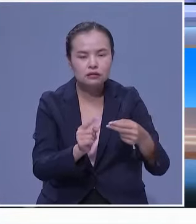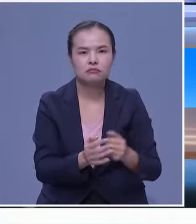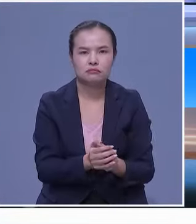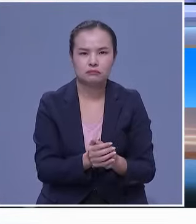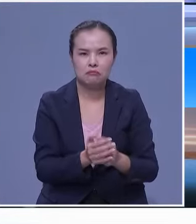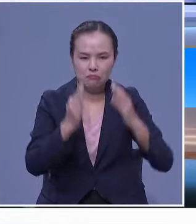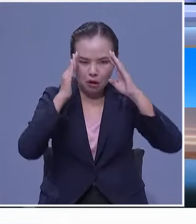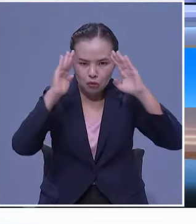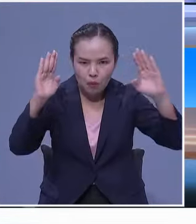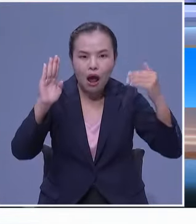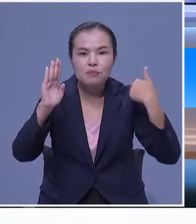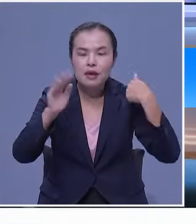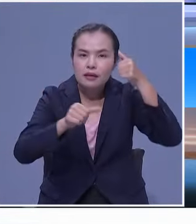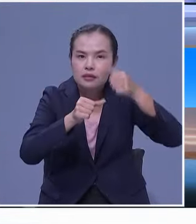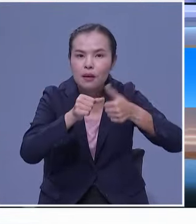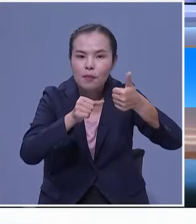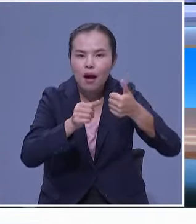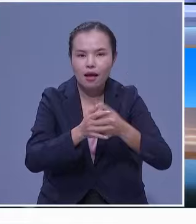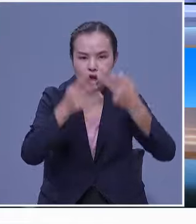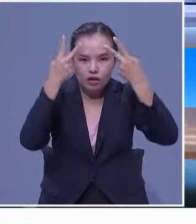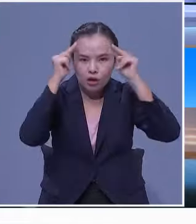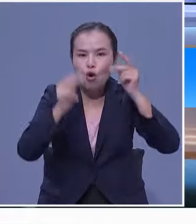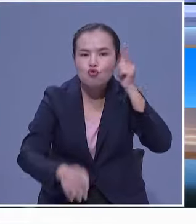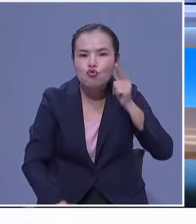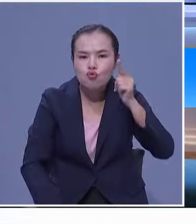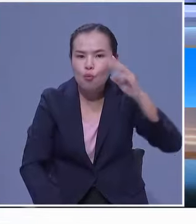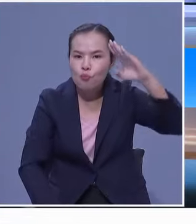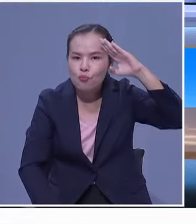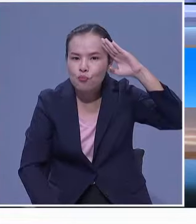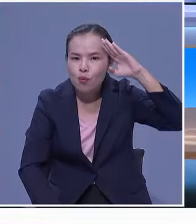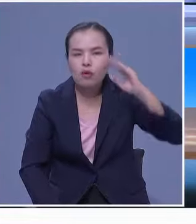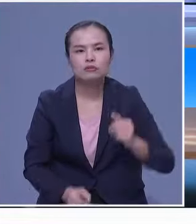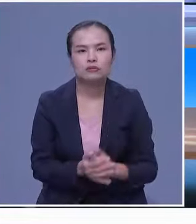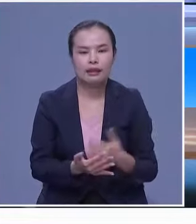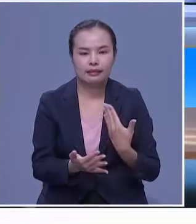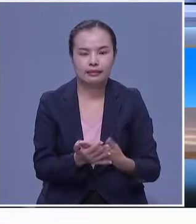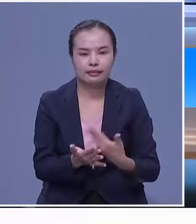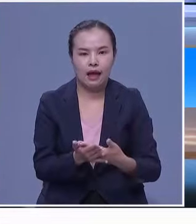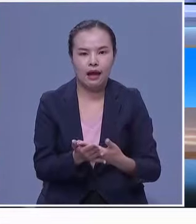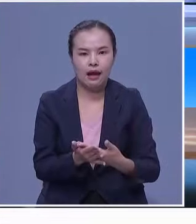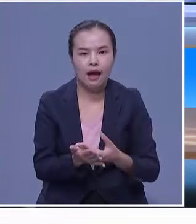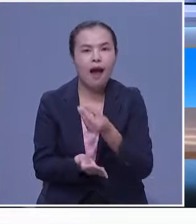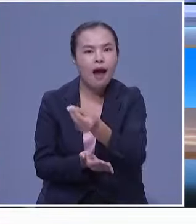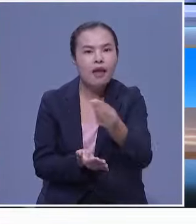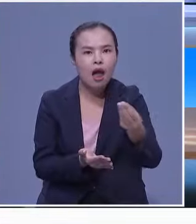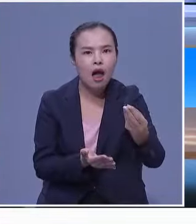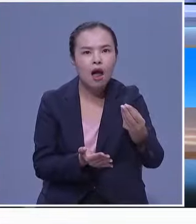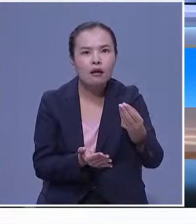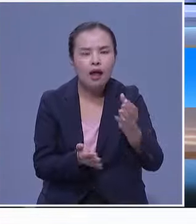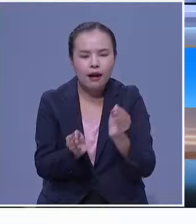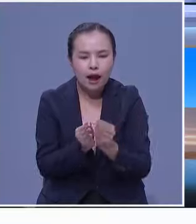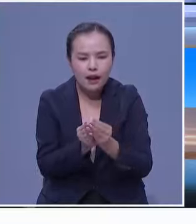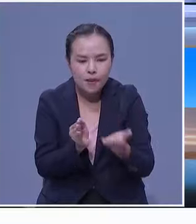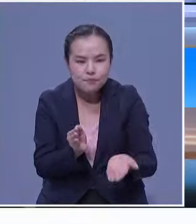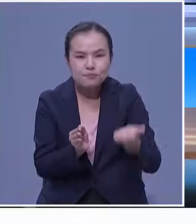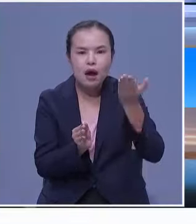ทเรียนเกิดขึ้นนะอย ่ างจำได้ไหมตอนนายกลุงตู่ที่มีการแจกเงินเหมือนกันผลสำรวจหลังการแจกเงินเนี่ยก็กระเตื้องขึ้นมานิดหน่อ